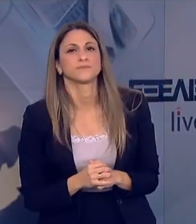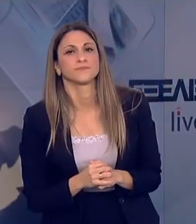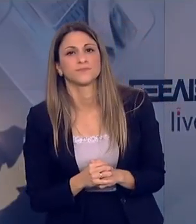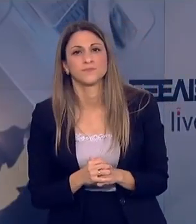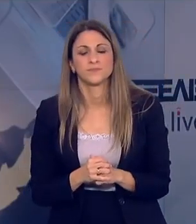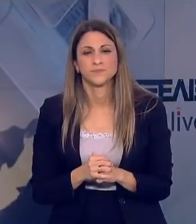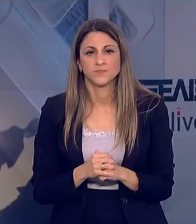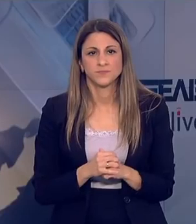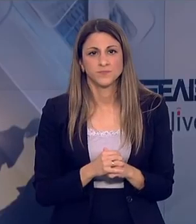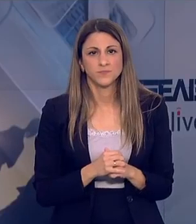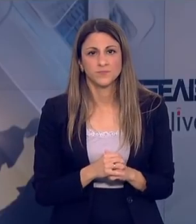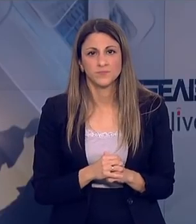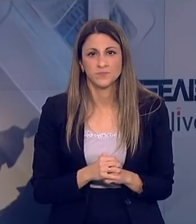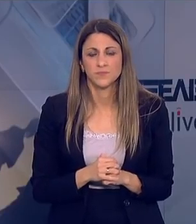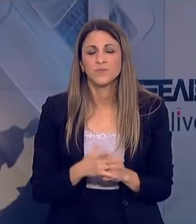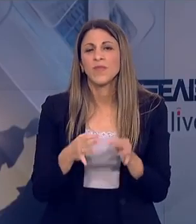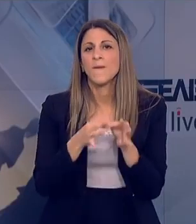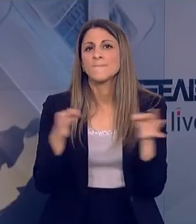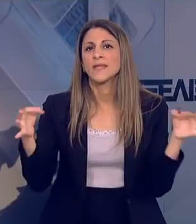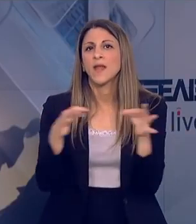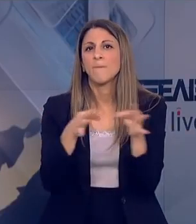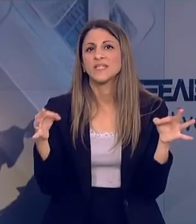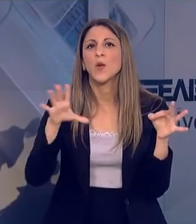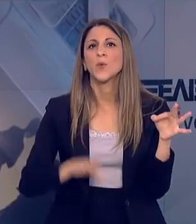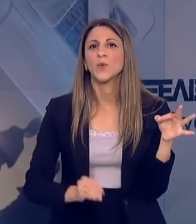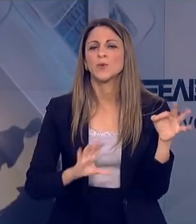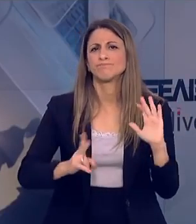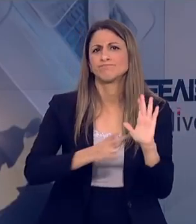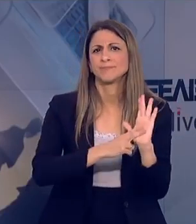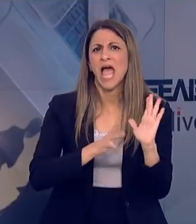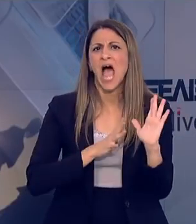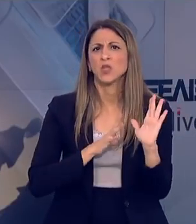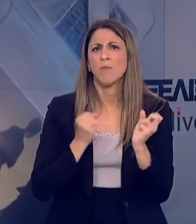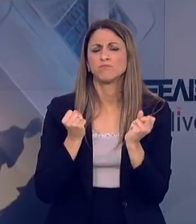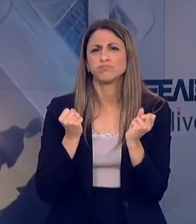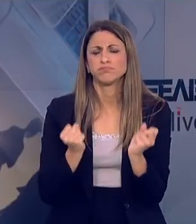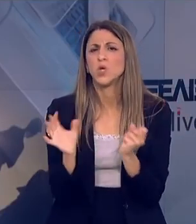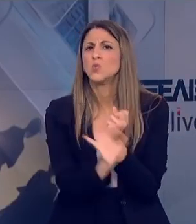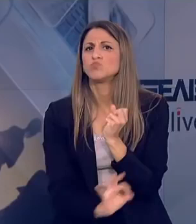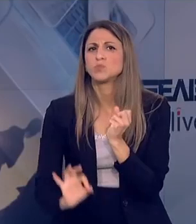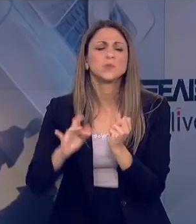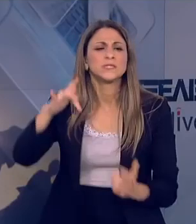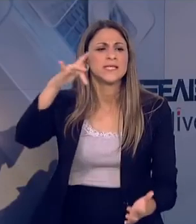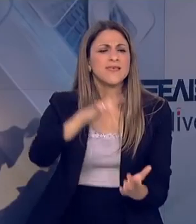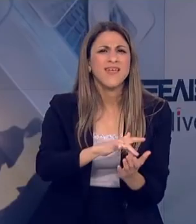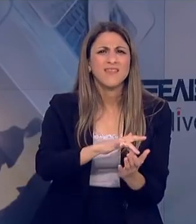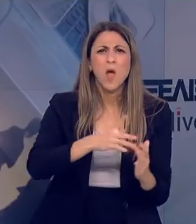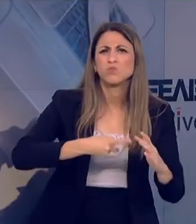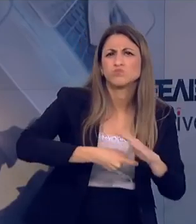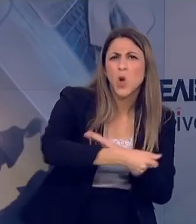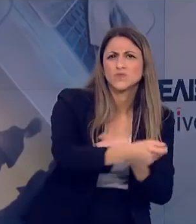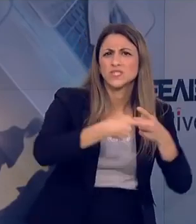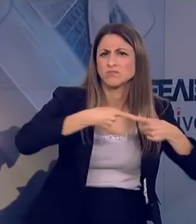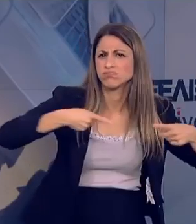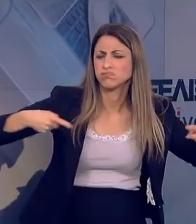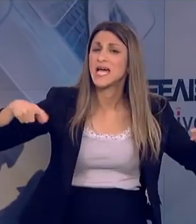τις 21 Μαΐου τα περιοριστικά μέτρα κυκλοφορίας που αφορούν όσους διαμένουν σε κέντρα υποδοχής και ταυτοποίησης και δομές φιλοξενίας σε όλη